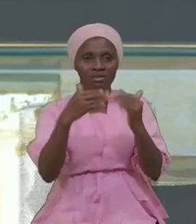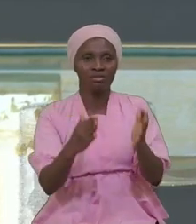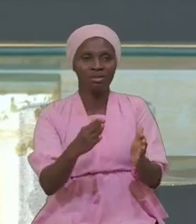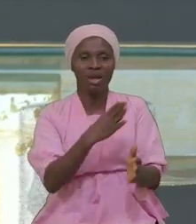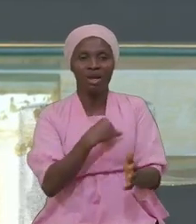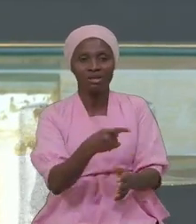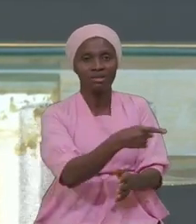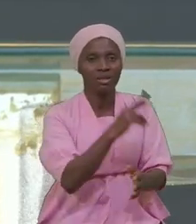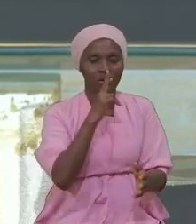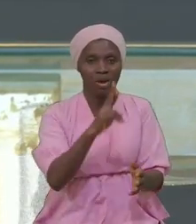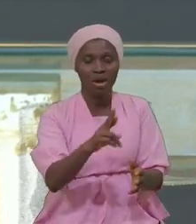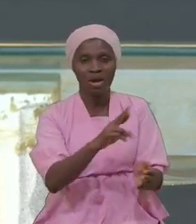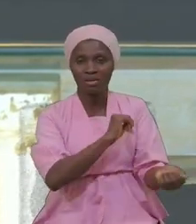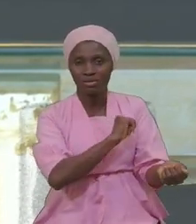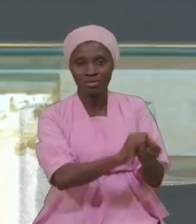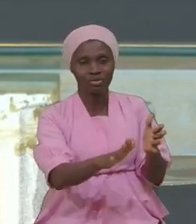ils étaient venus contre Juda.